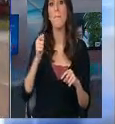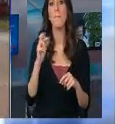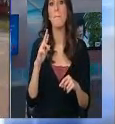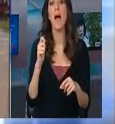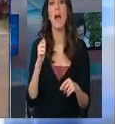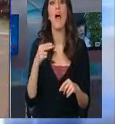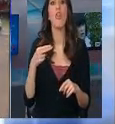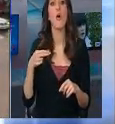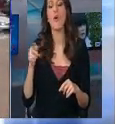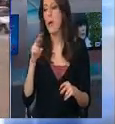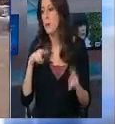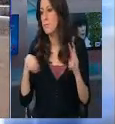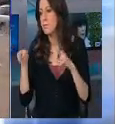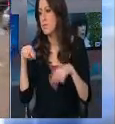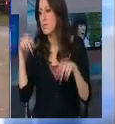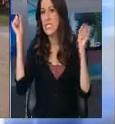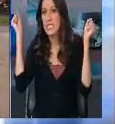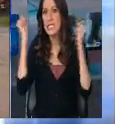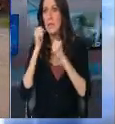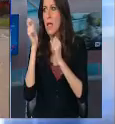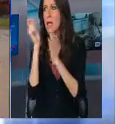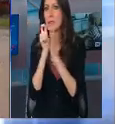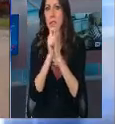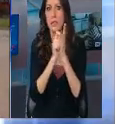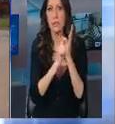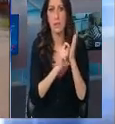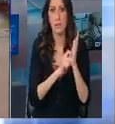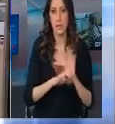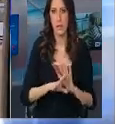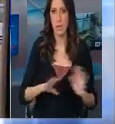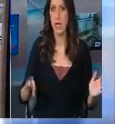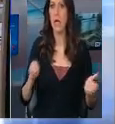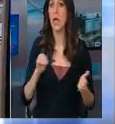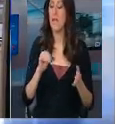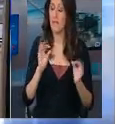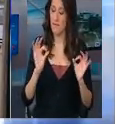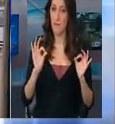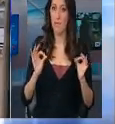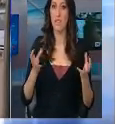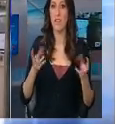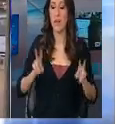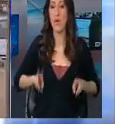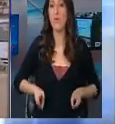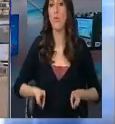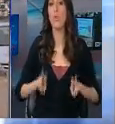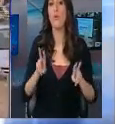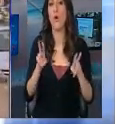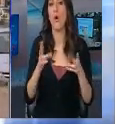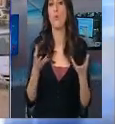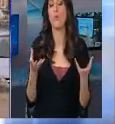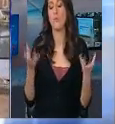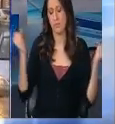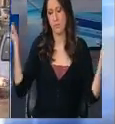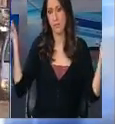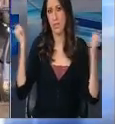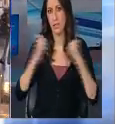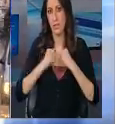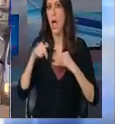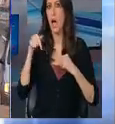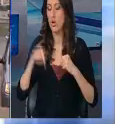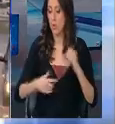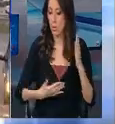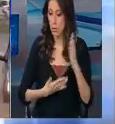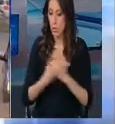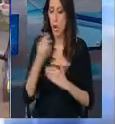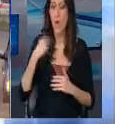από την υπερχείληση ποταμών και ρεμάτων, ενώ ζημιές υπέστη σε πολλά σημεία και το οδικό δίκτυο. Συνεργεία των Δήμων παρεμβαίνουν από